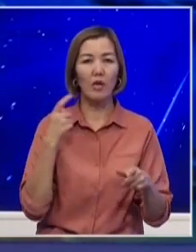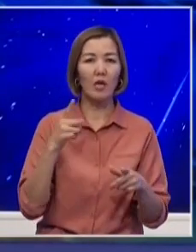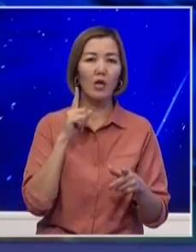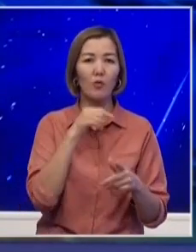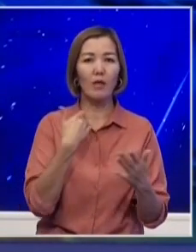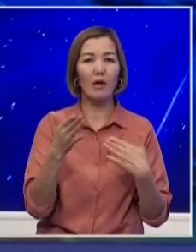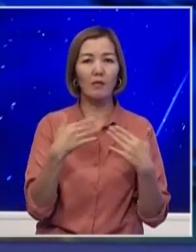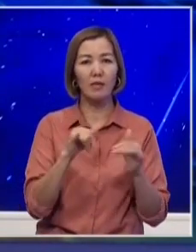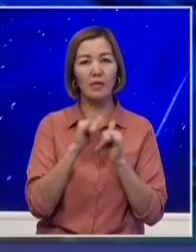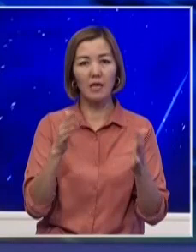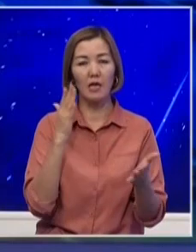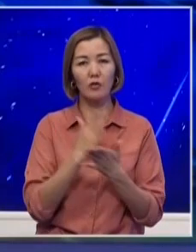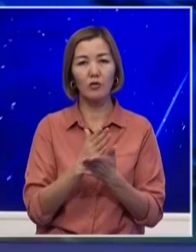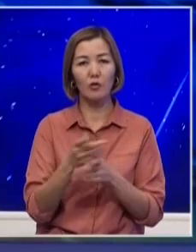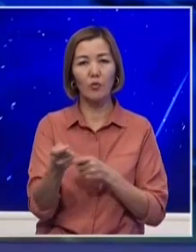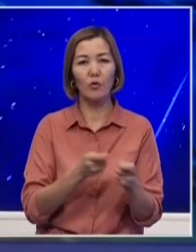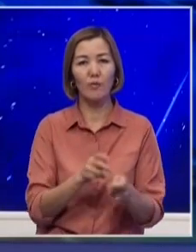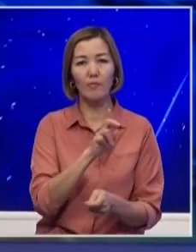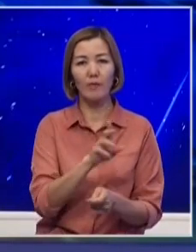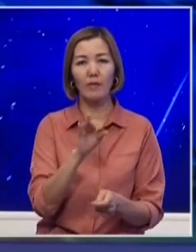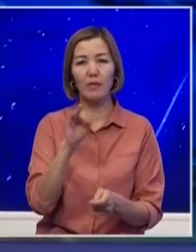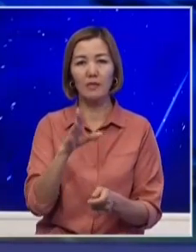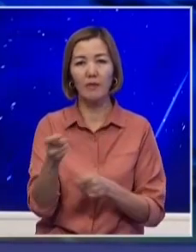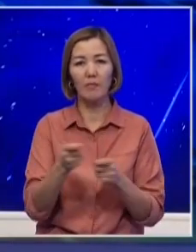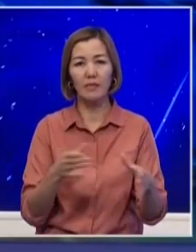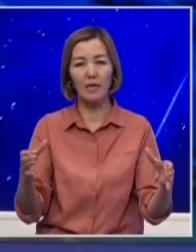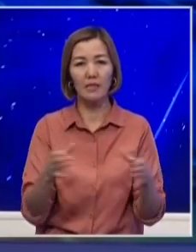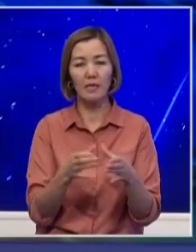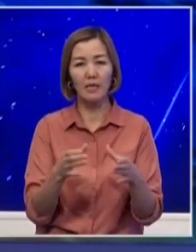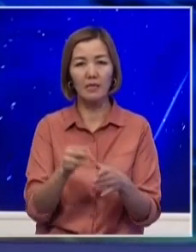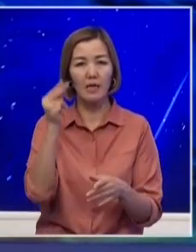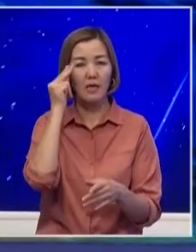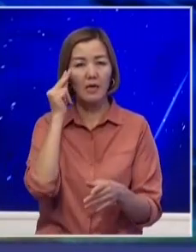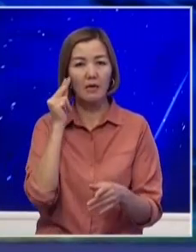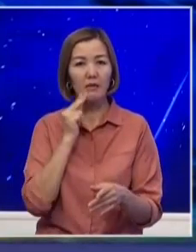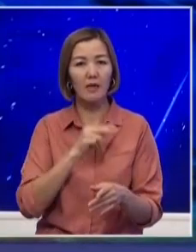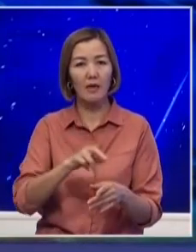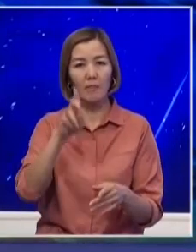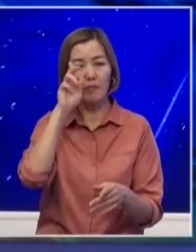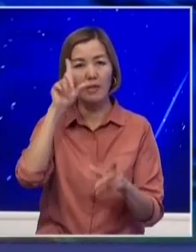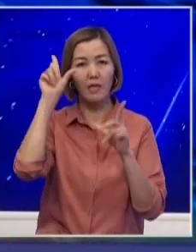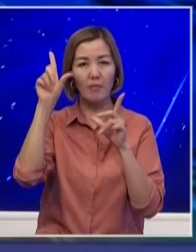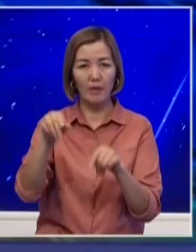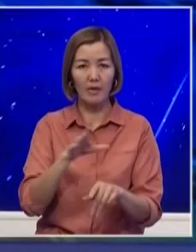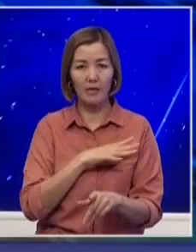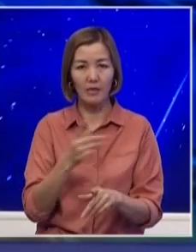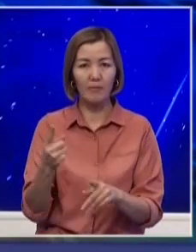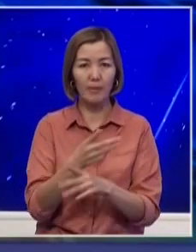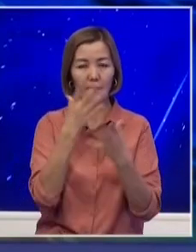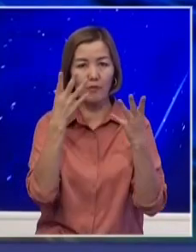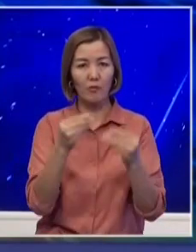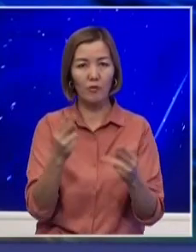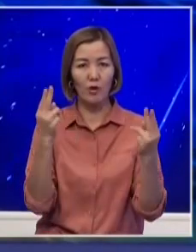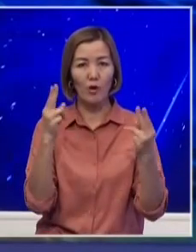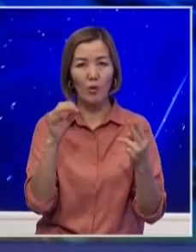нығая түспек. Өңір басшысы Бейбіт Исабаев бастаған делегация аспан асты еліне жұмыс сапармен барды. Алғаш күнінде Қорғас